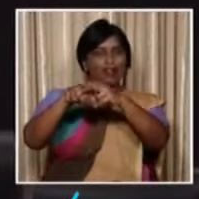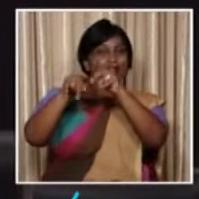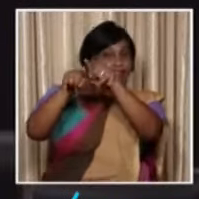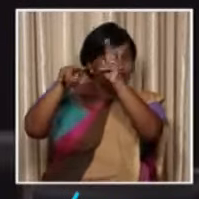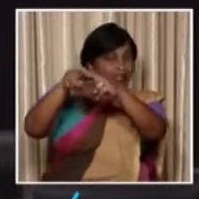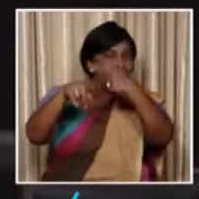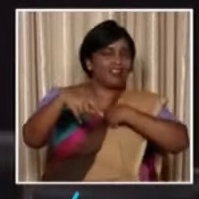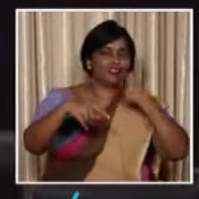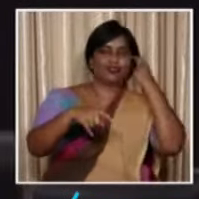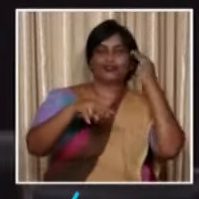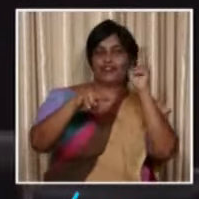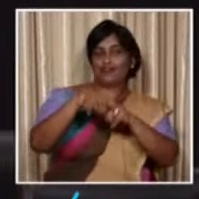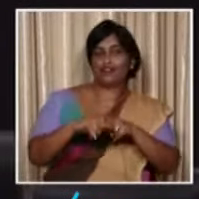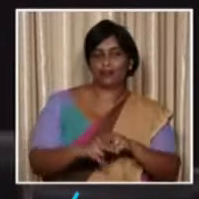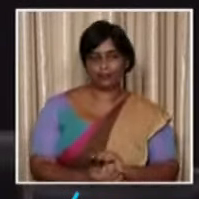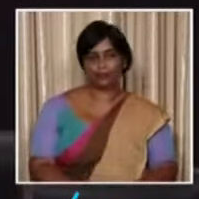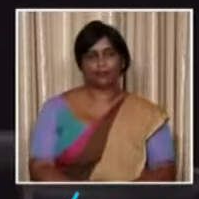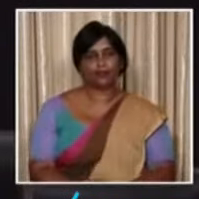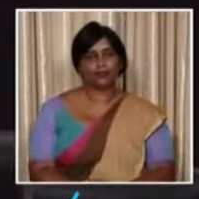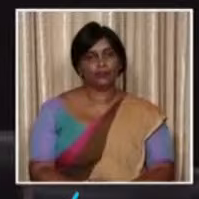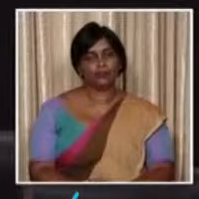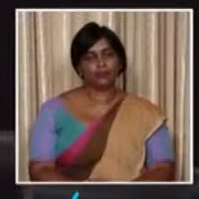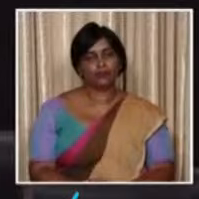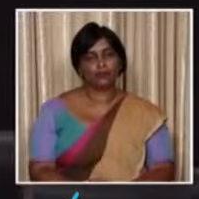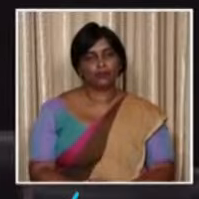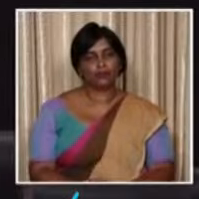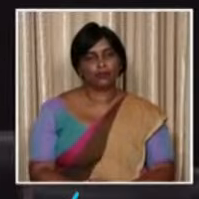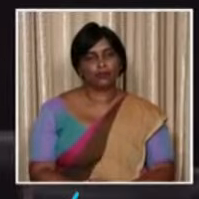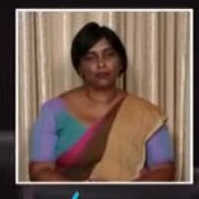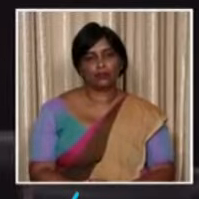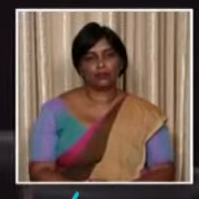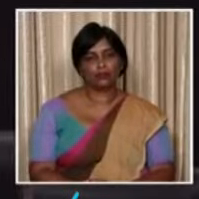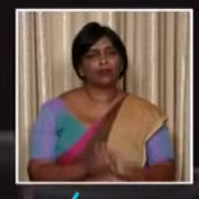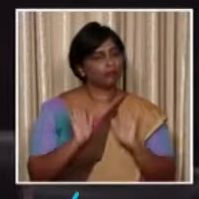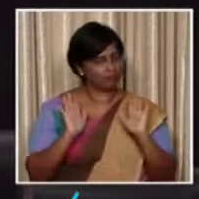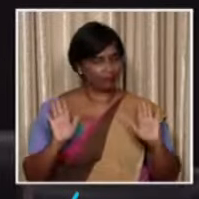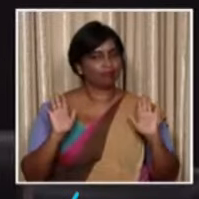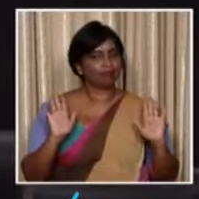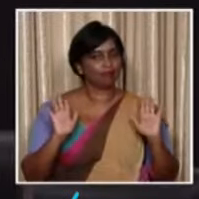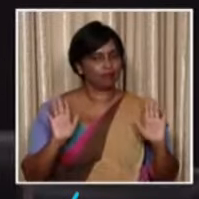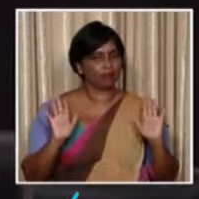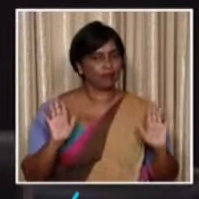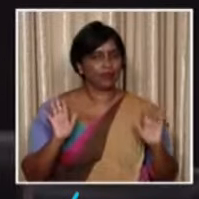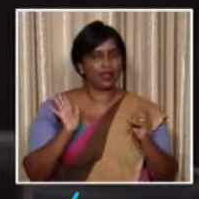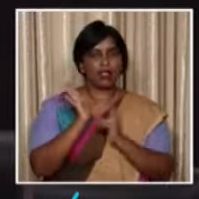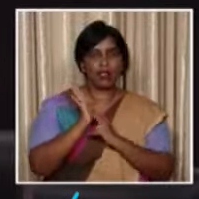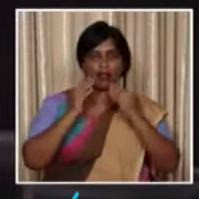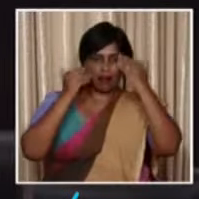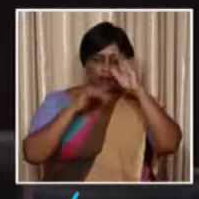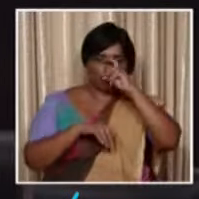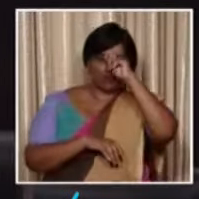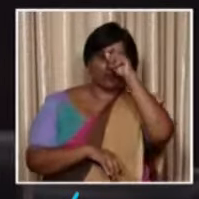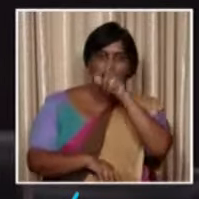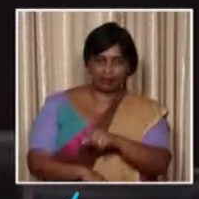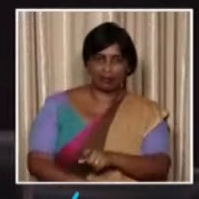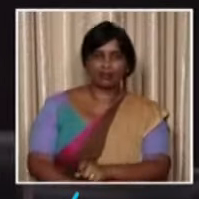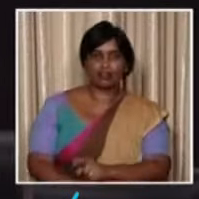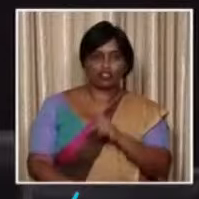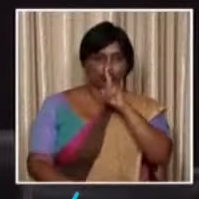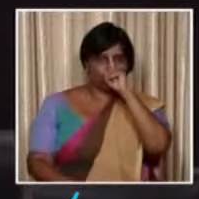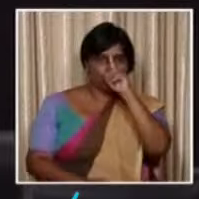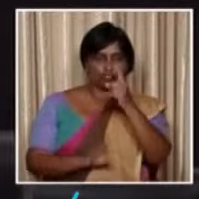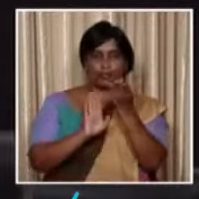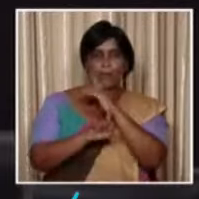අඳුරගත්තේ හරි ඊට පස්සේ නෑ ඔහොම ඉන්න මං දැන් නාම රාජපක්ෂ මන්ත්‍රීතුමාම මට සතියකට